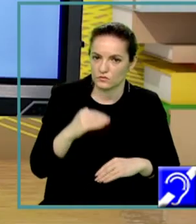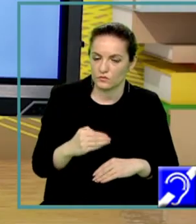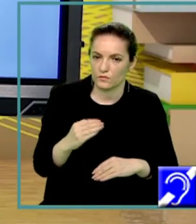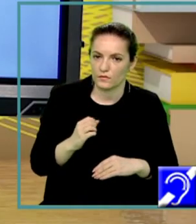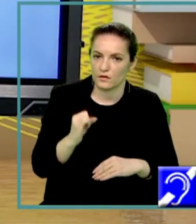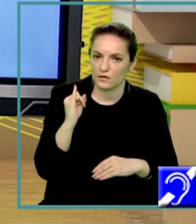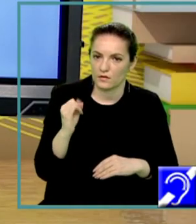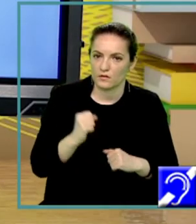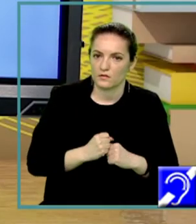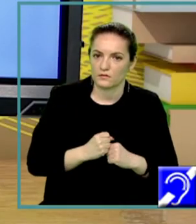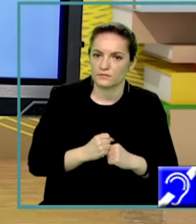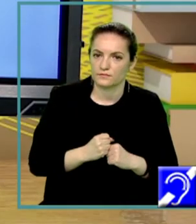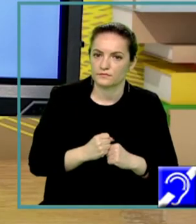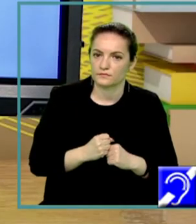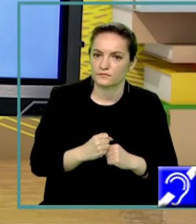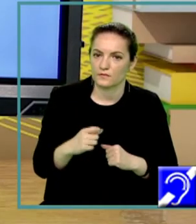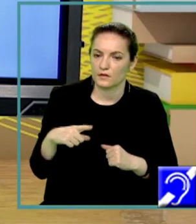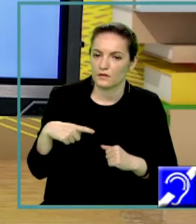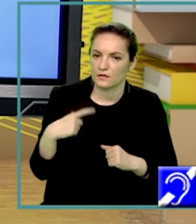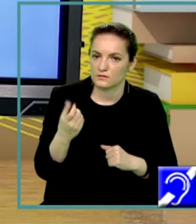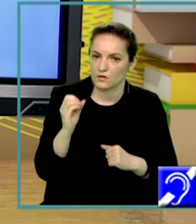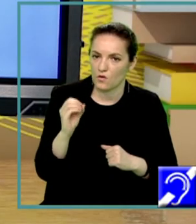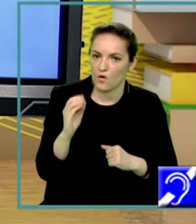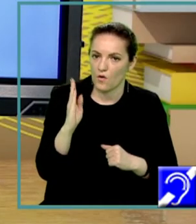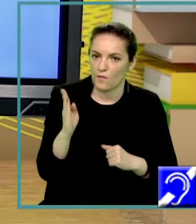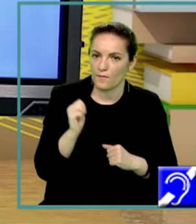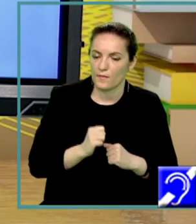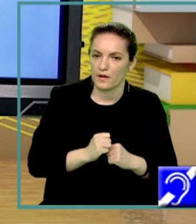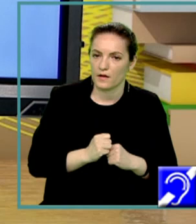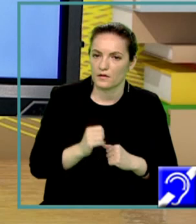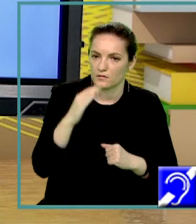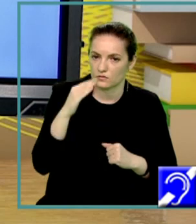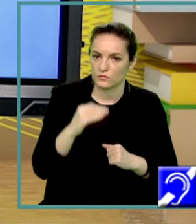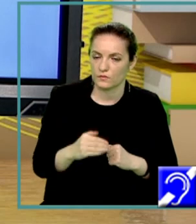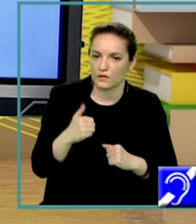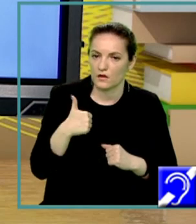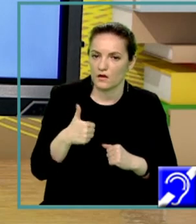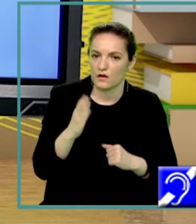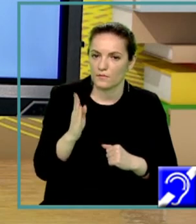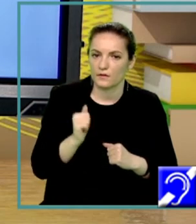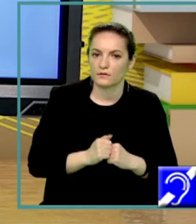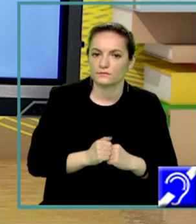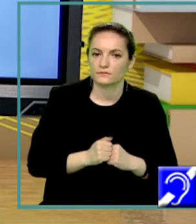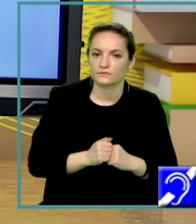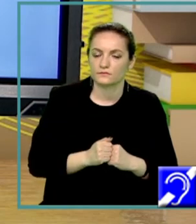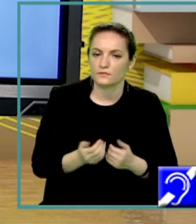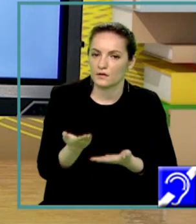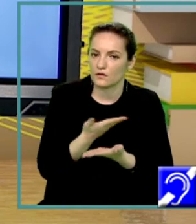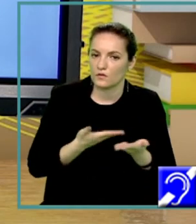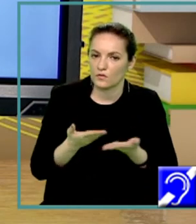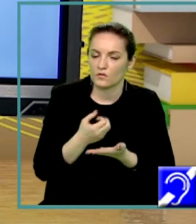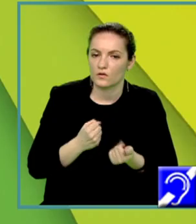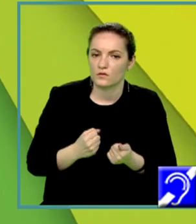Cateta opusă unghiului A este cateta OB, ipotenuza este AB. Cu alte cuvinte, înlocuind,